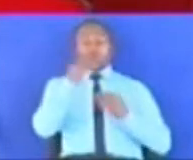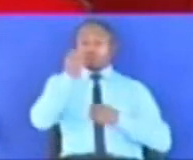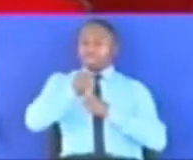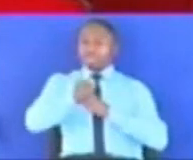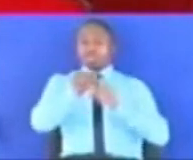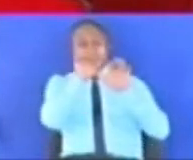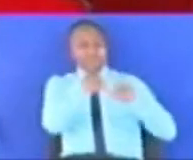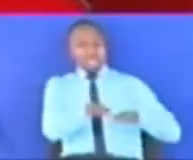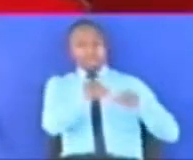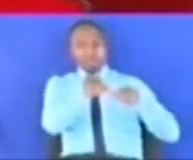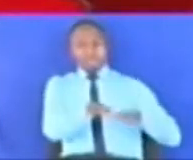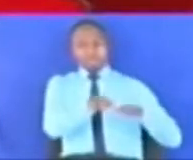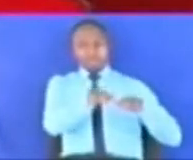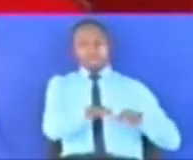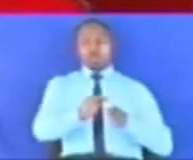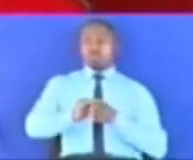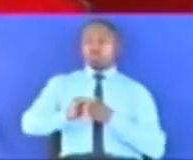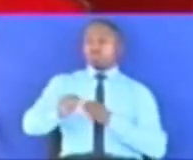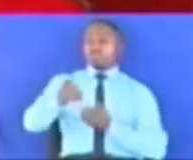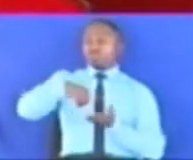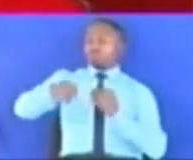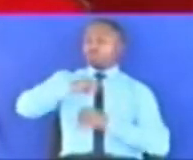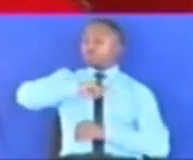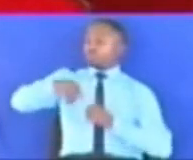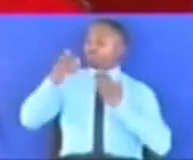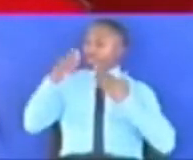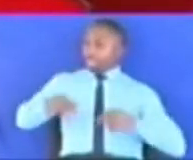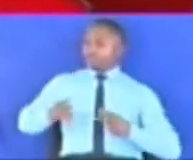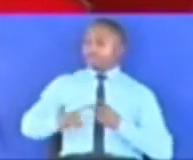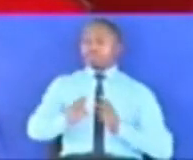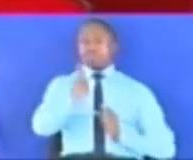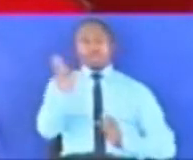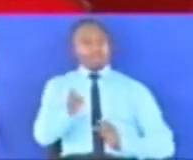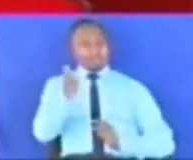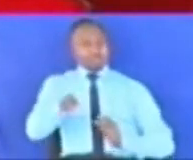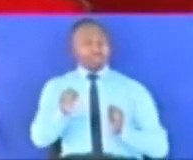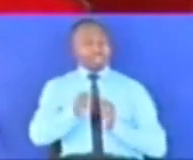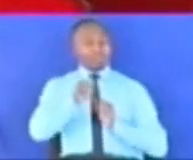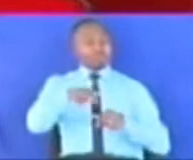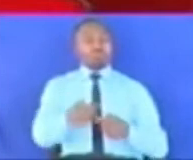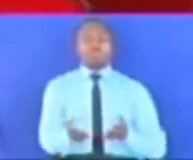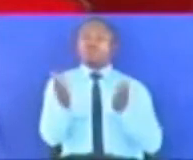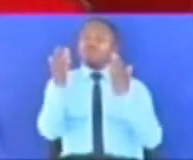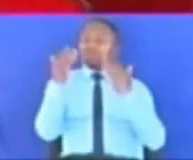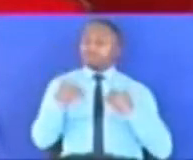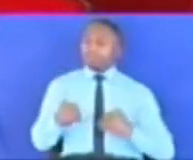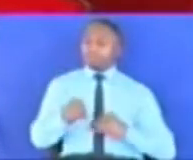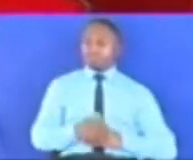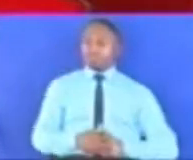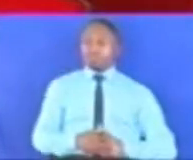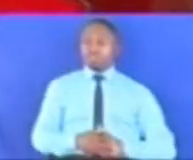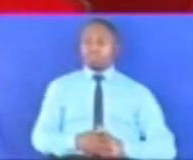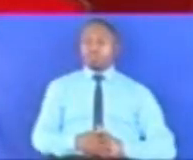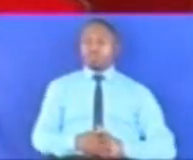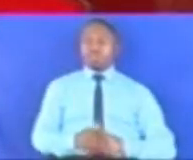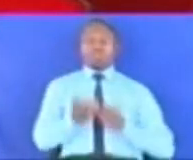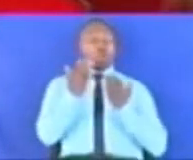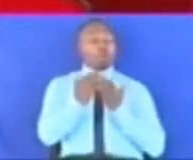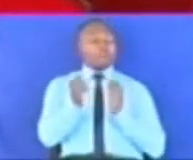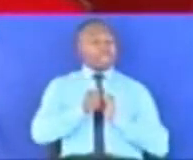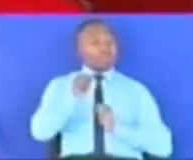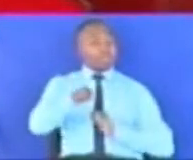kutumia vituo vyetu vya afya na halmashauri husika, na hili jambo liliwezekana. Naomba jambo